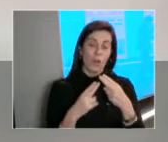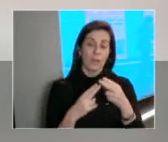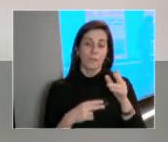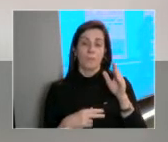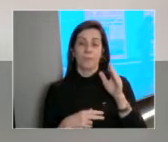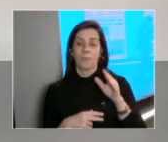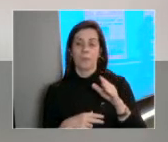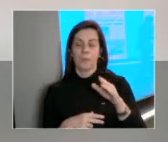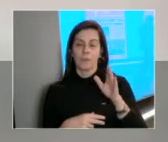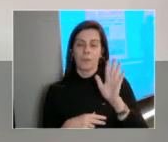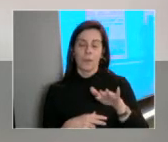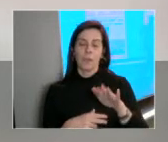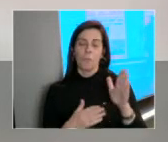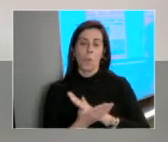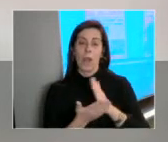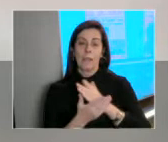מוכנים לטוקיו,